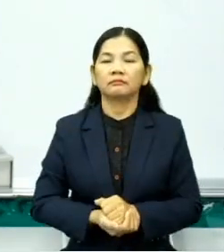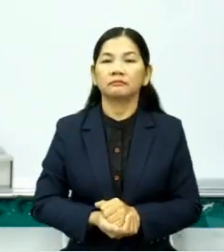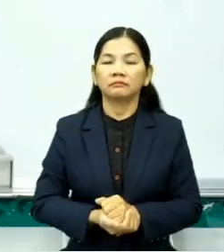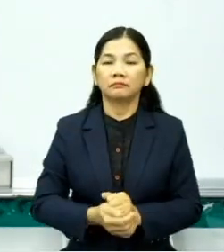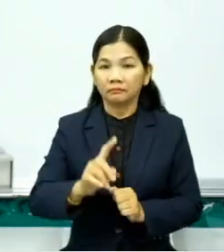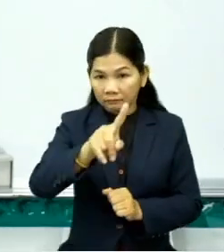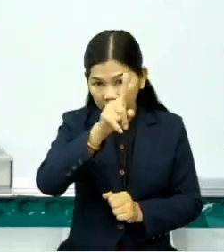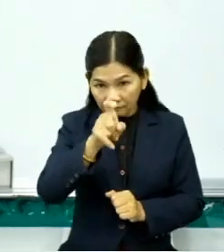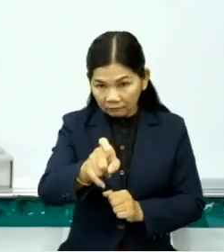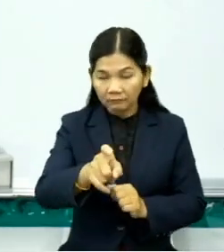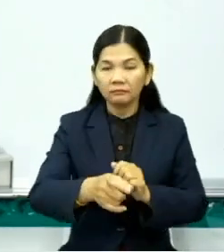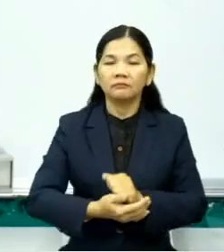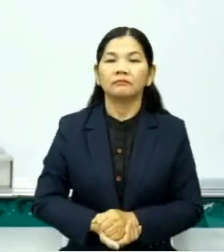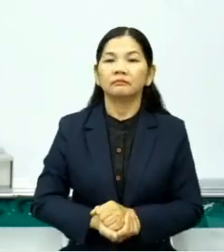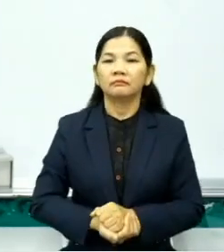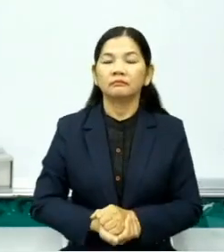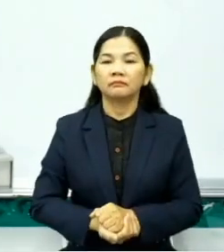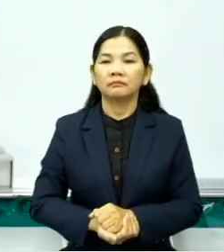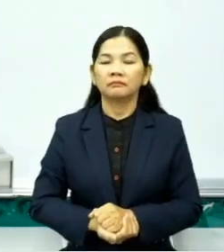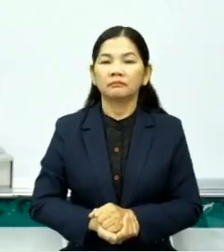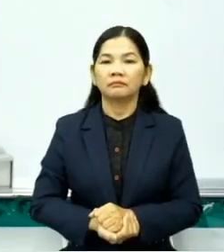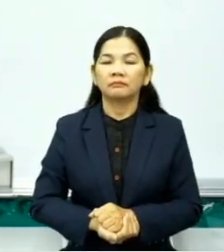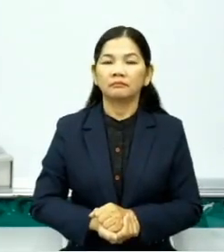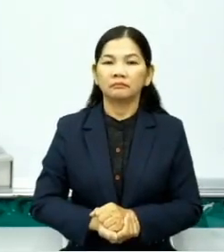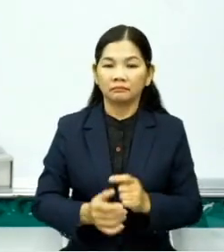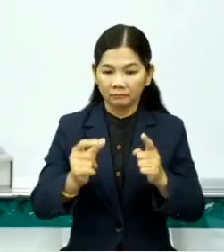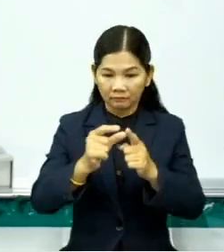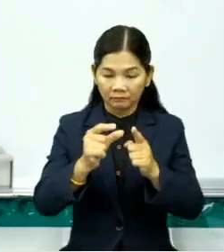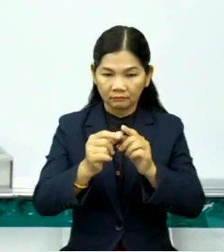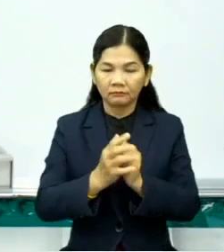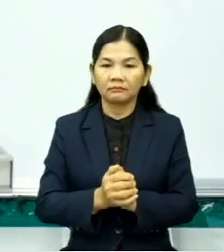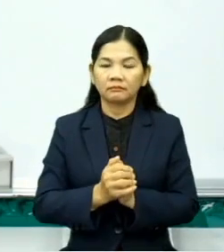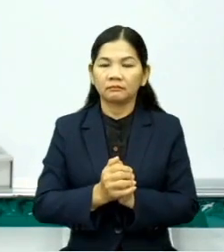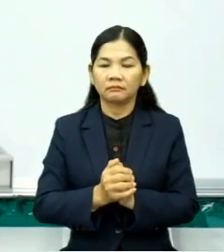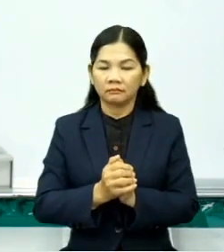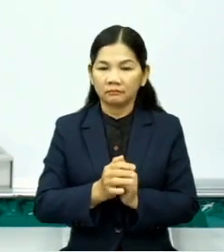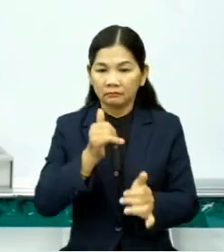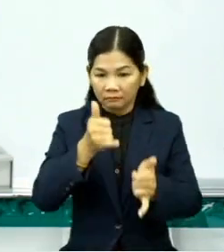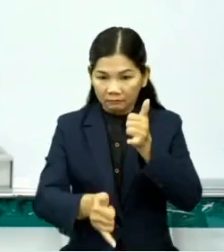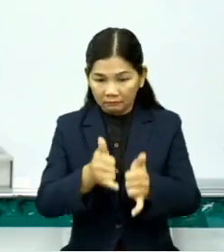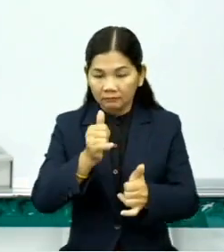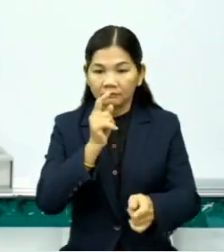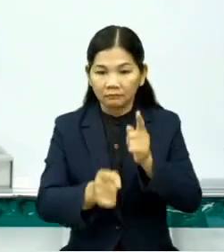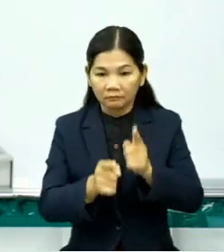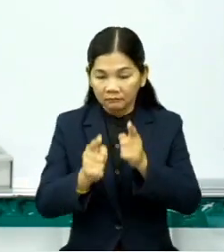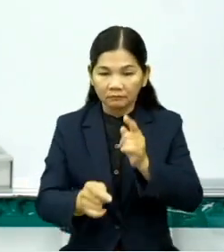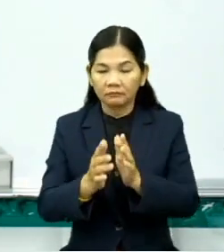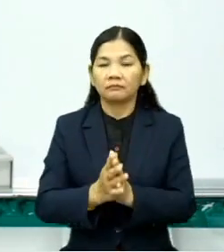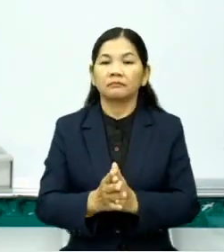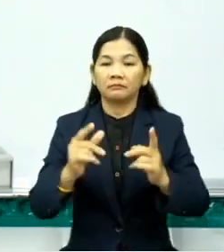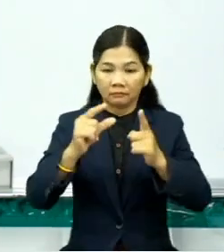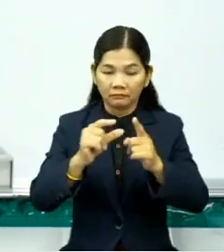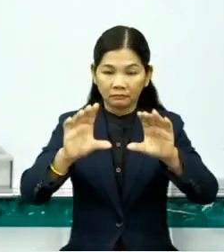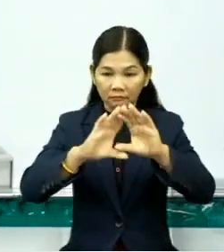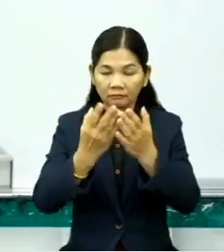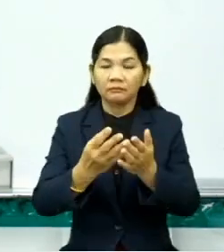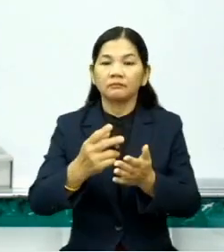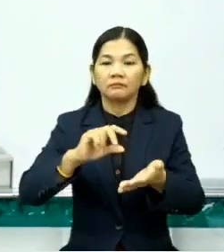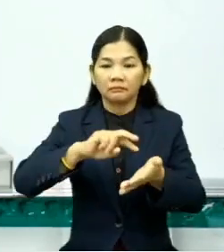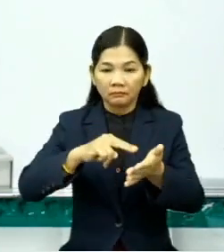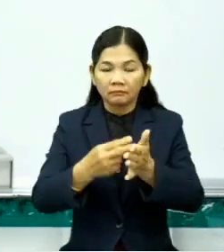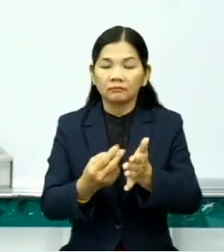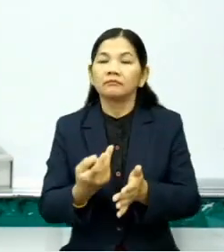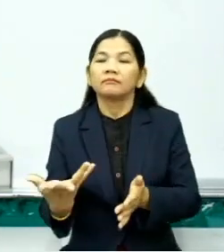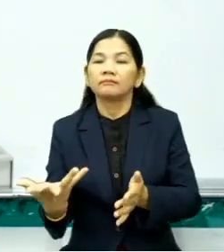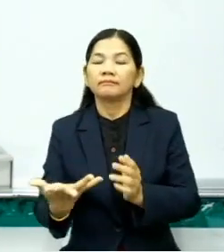ស្ដាប់សំណួររបស់អ្នកគ្រូណាកូនណាចាអញ្ចឹងតើពាក្យចាដោតន្ត្រីថ្នាក់ពាក្យជាអ្វីហើយមានន័យដូចម្ដេ